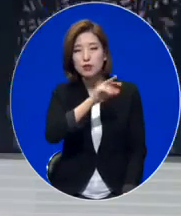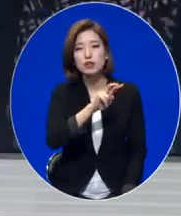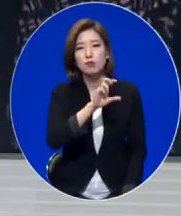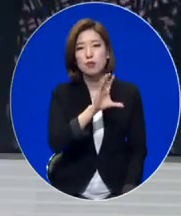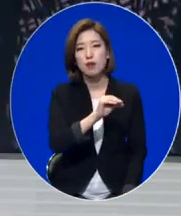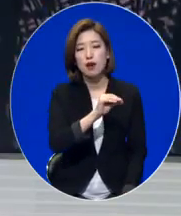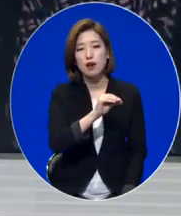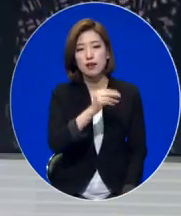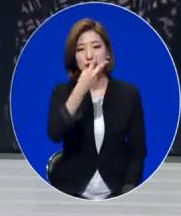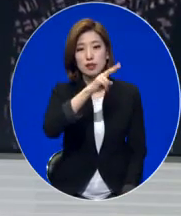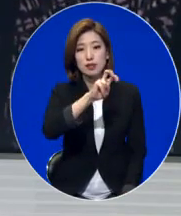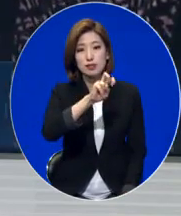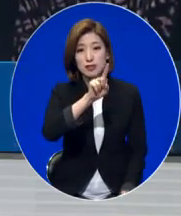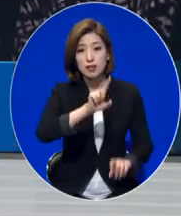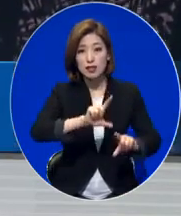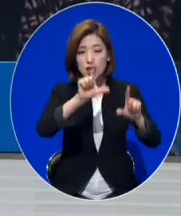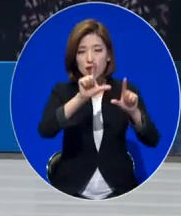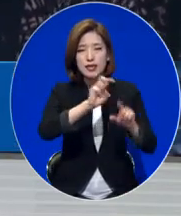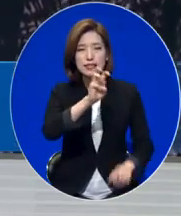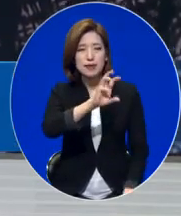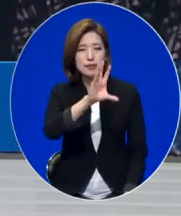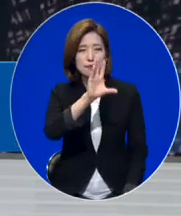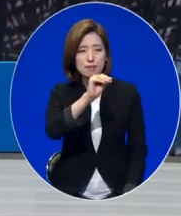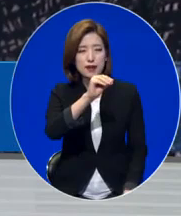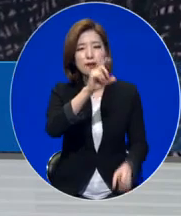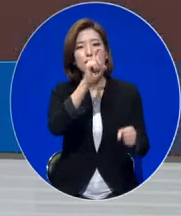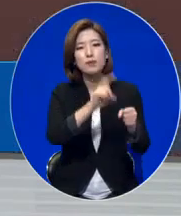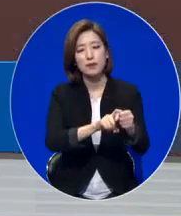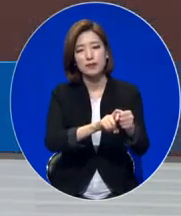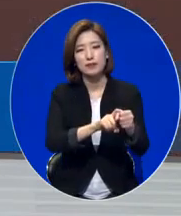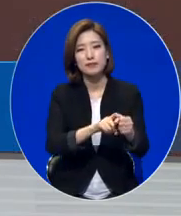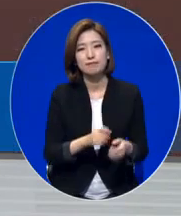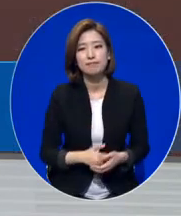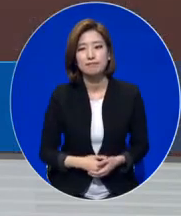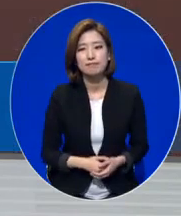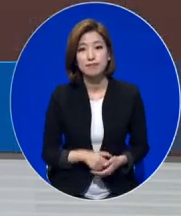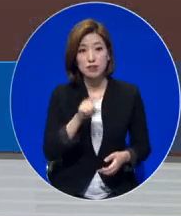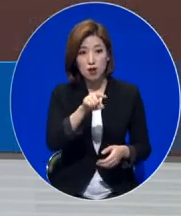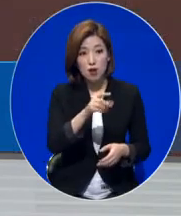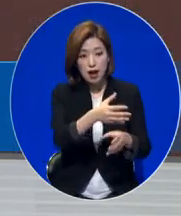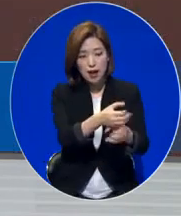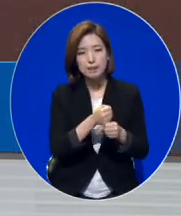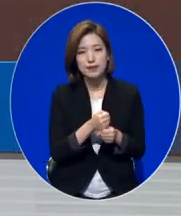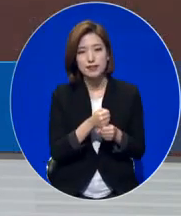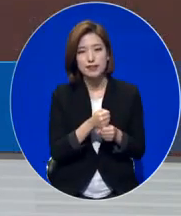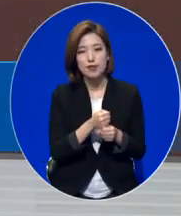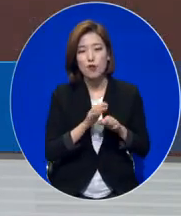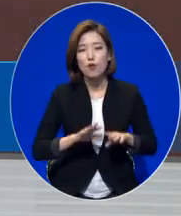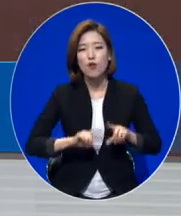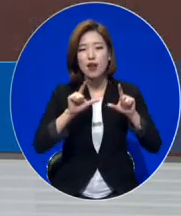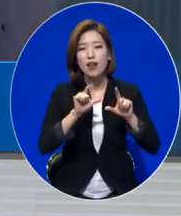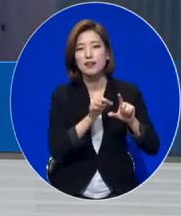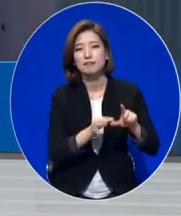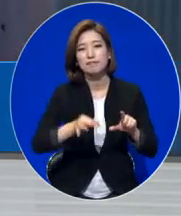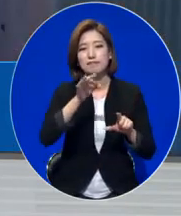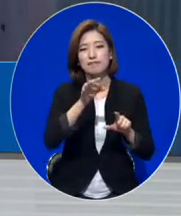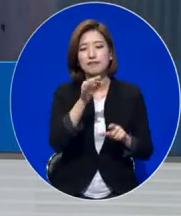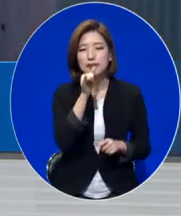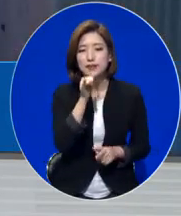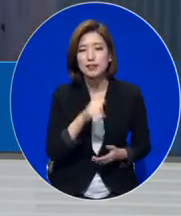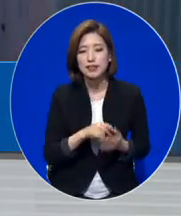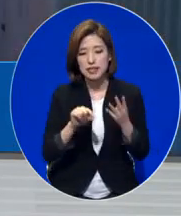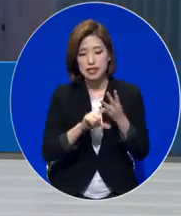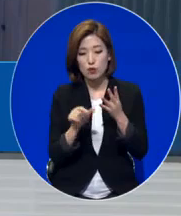2020 1년에 30만 원까지 인상 할 계획이었는데 요 이를 앞당겨서 인상 한다는 방침입니다 오는